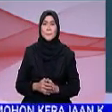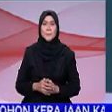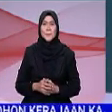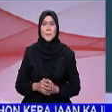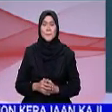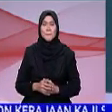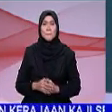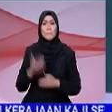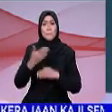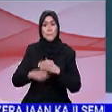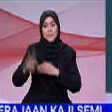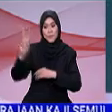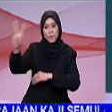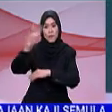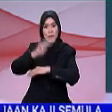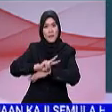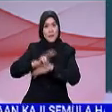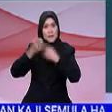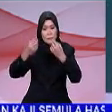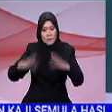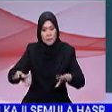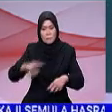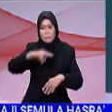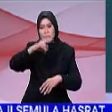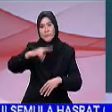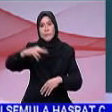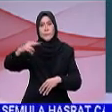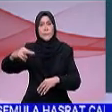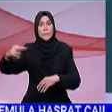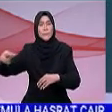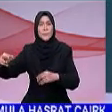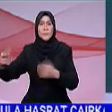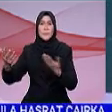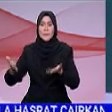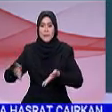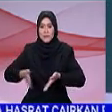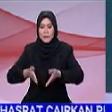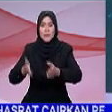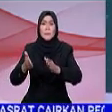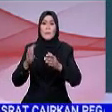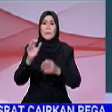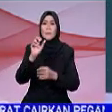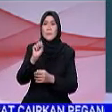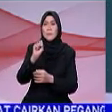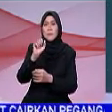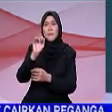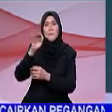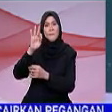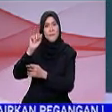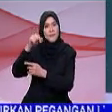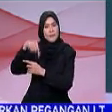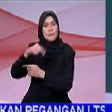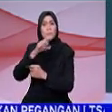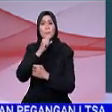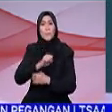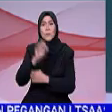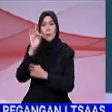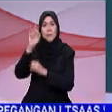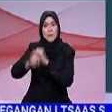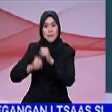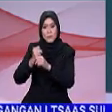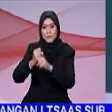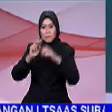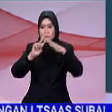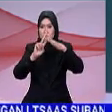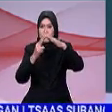Saudara, selepas dua hari hilang dihanyutkan arus deras mayat Muhammad Syafiq Mustaqim Muhammad Fadli, 8 tahun, yang dikhuatiri